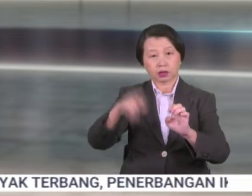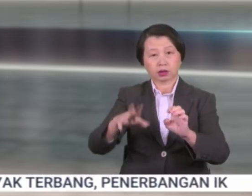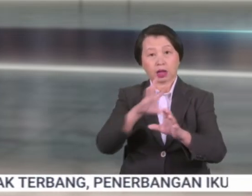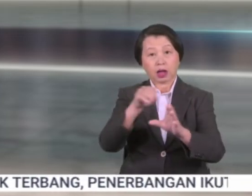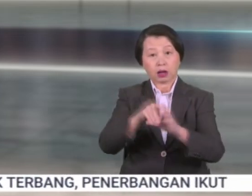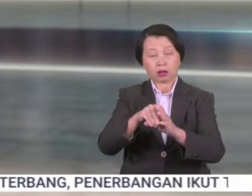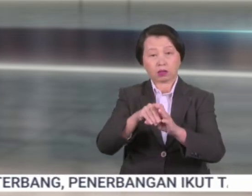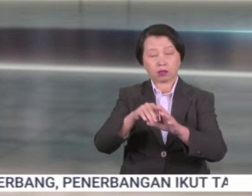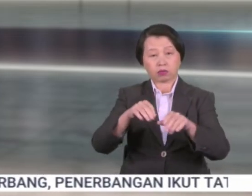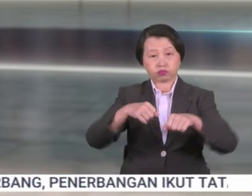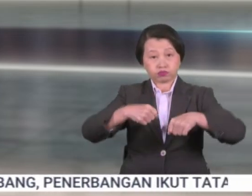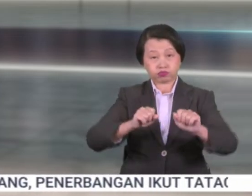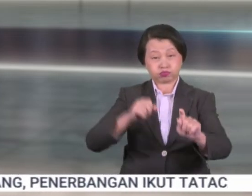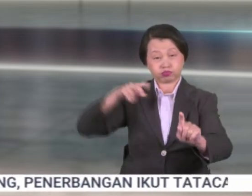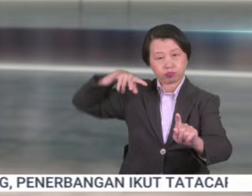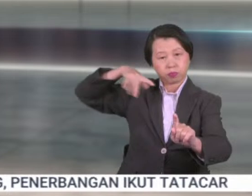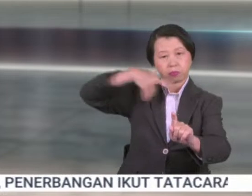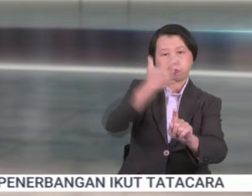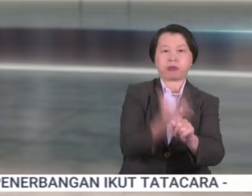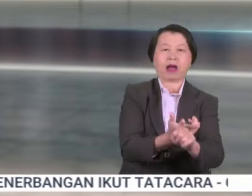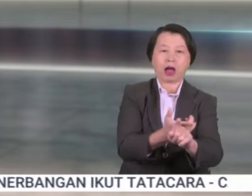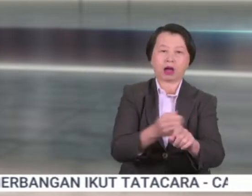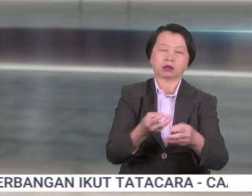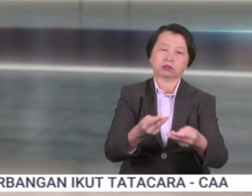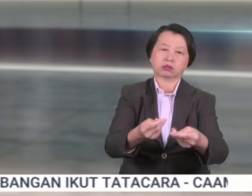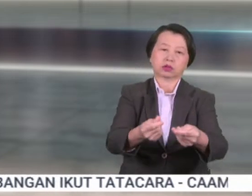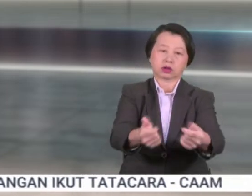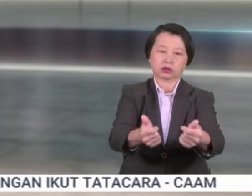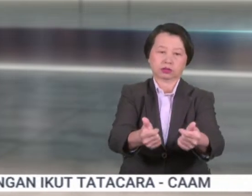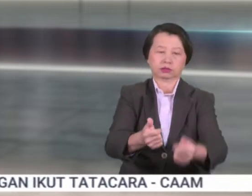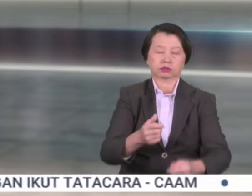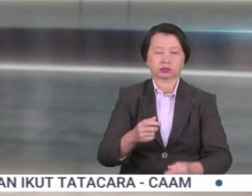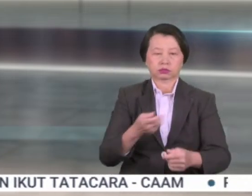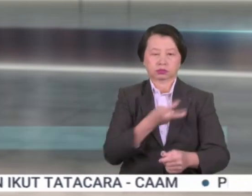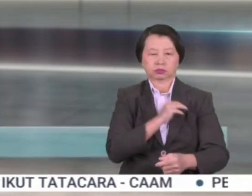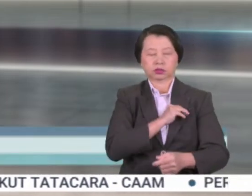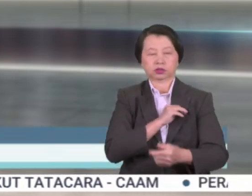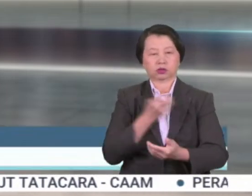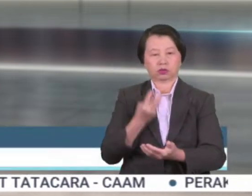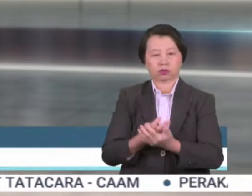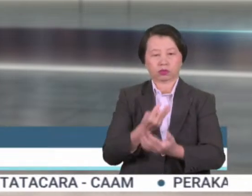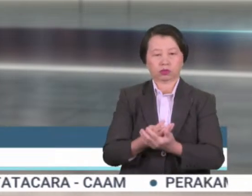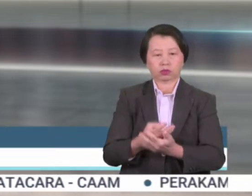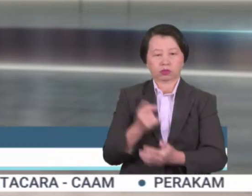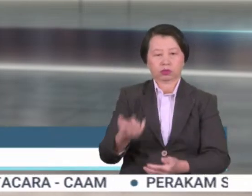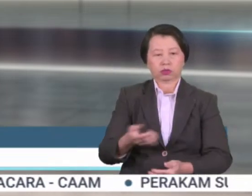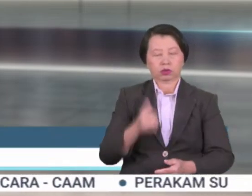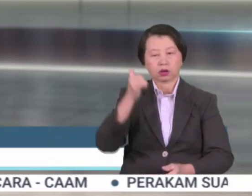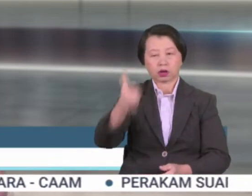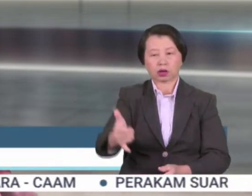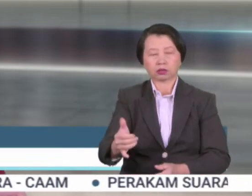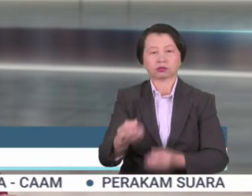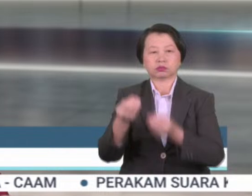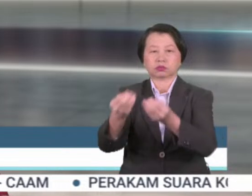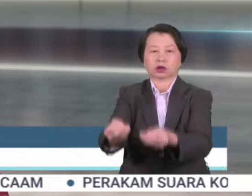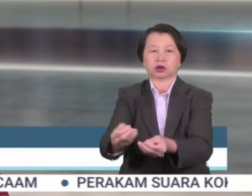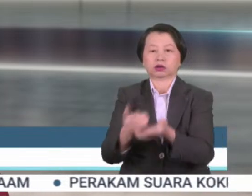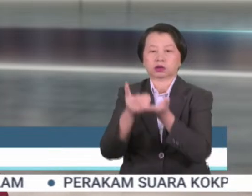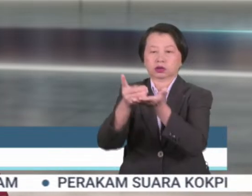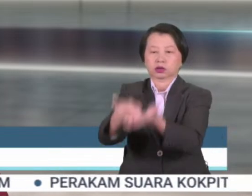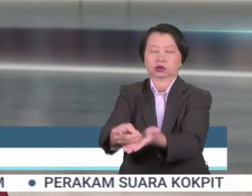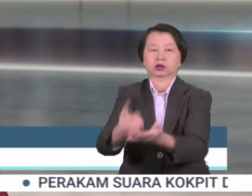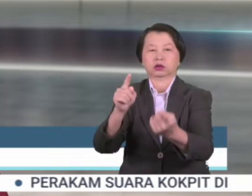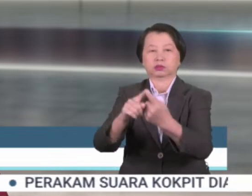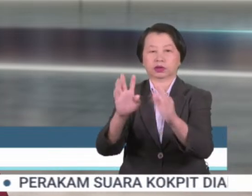nahas pesawat di elmina berjalan lancar timbalan menteri kewangan stevenen SIM Kong turut hadir bagi menyampaikan sumbangan